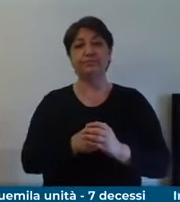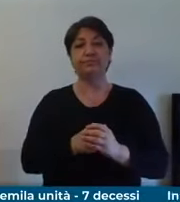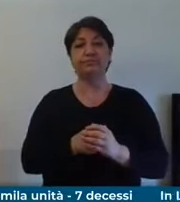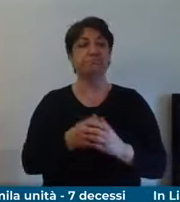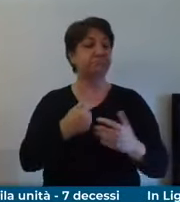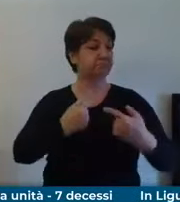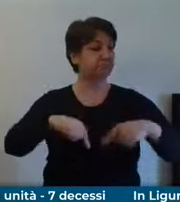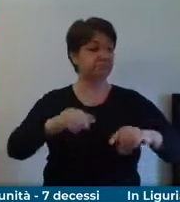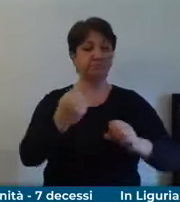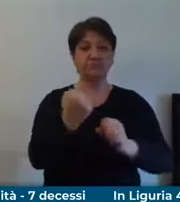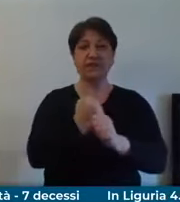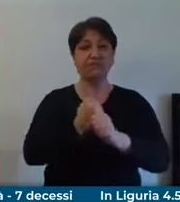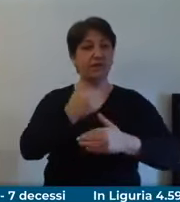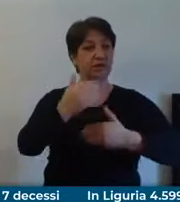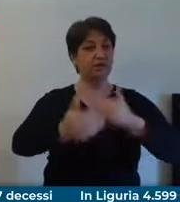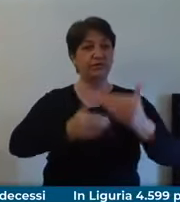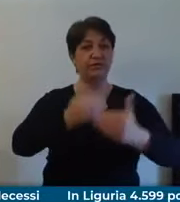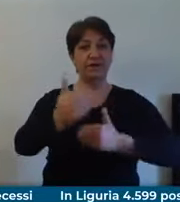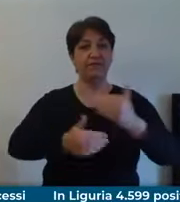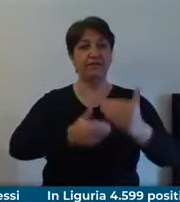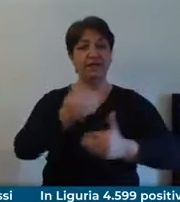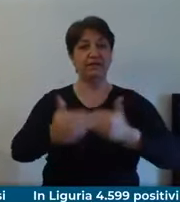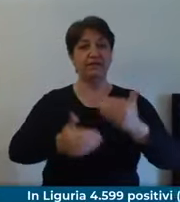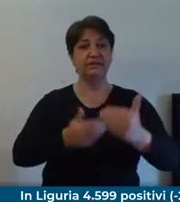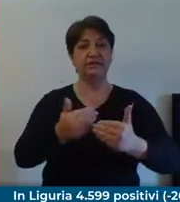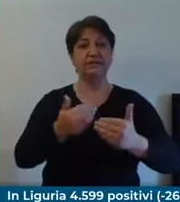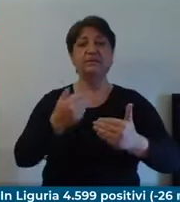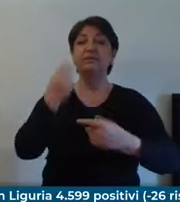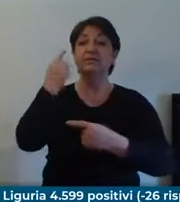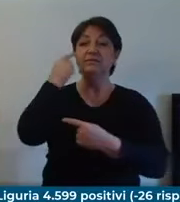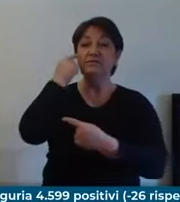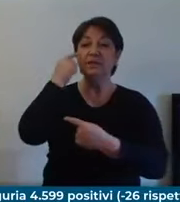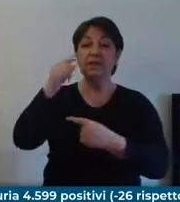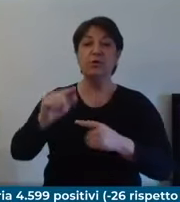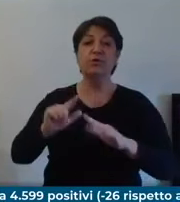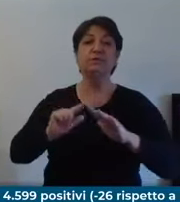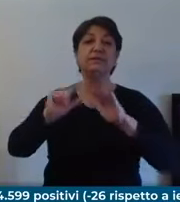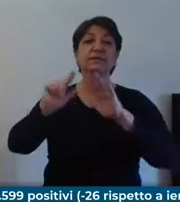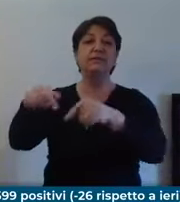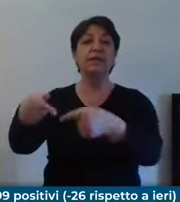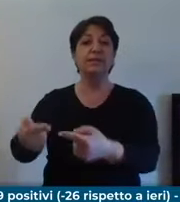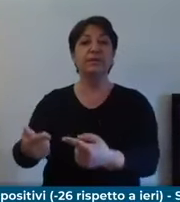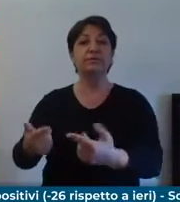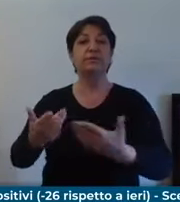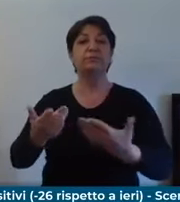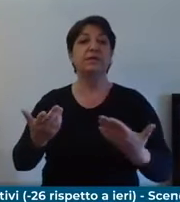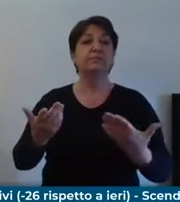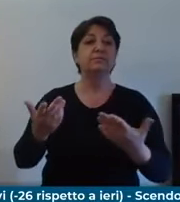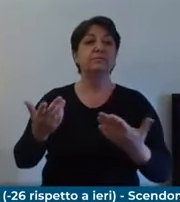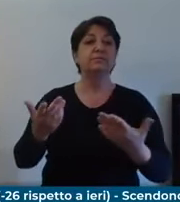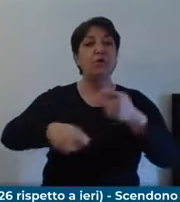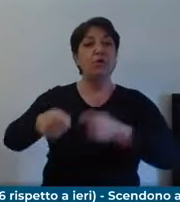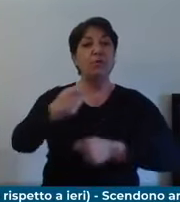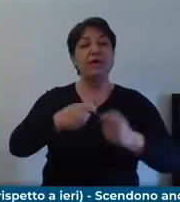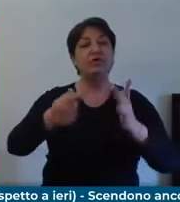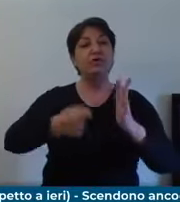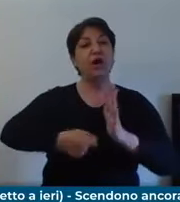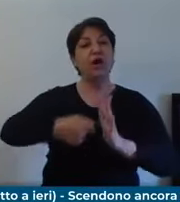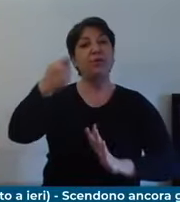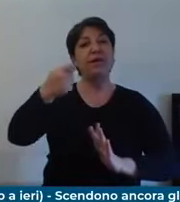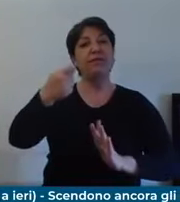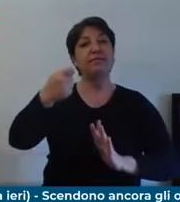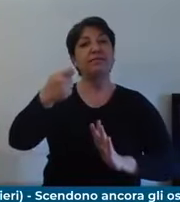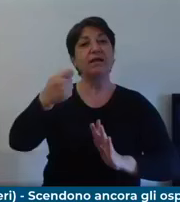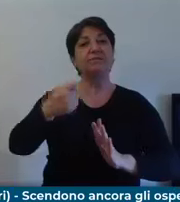e dalla settimana prossima, come ha detto il Presidente, avremo ovviamente gli incrementi di commercio e di business, per cui prepariamoci,